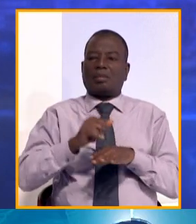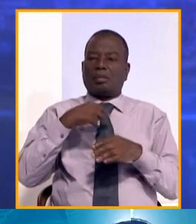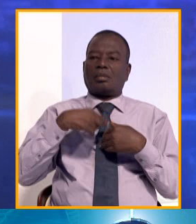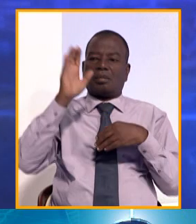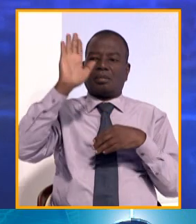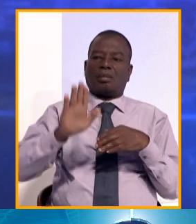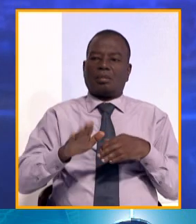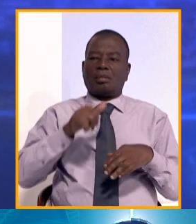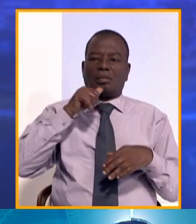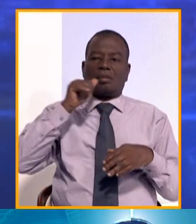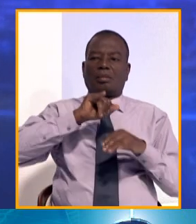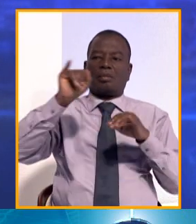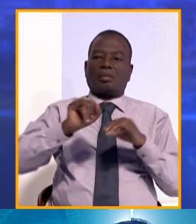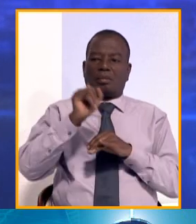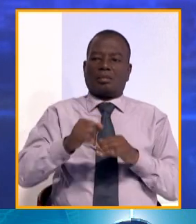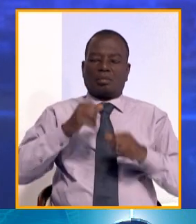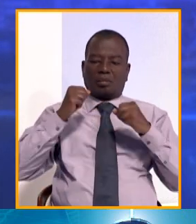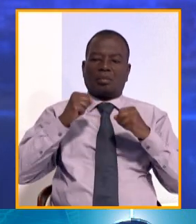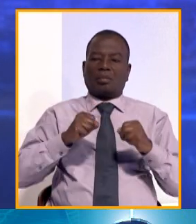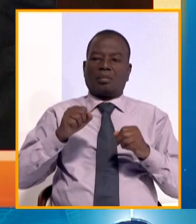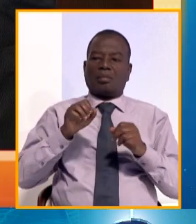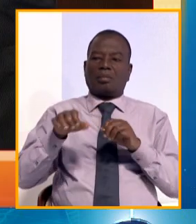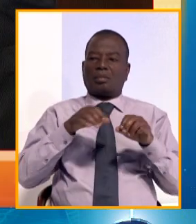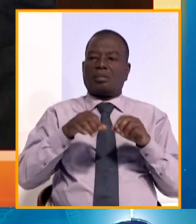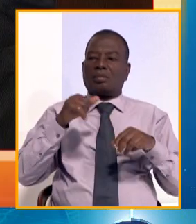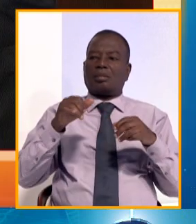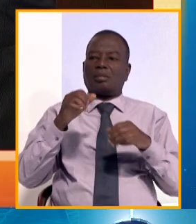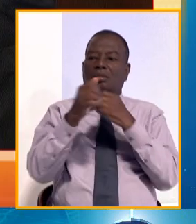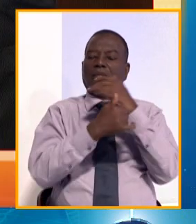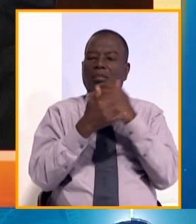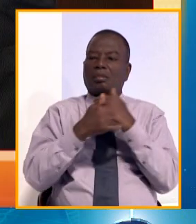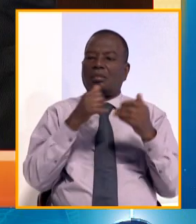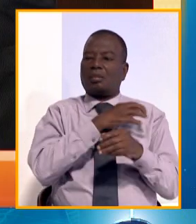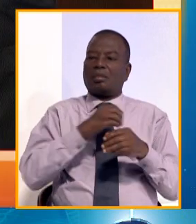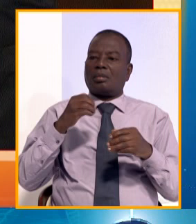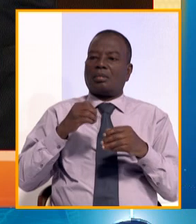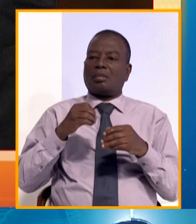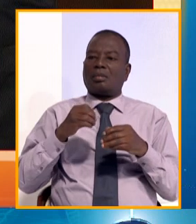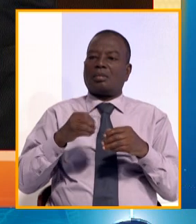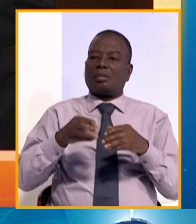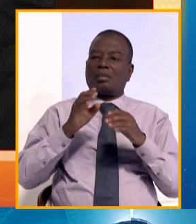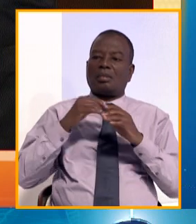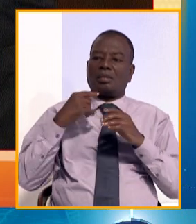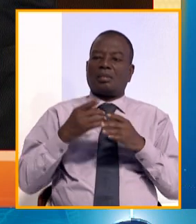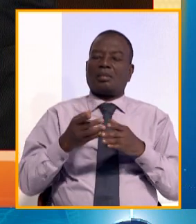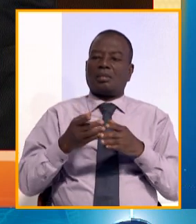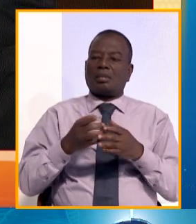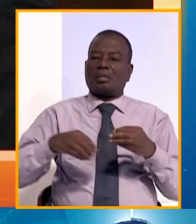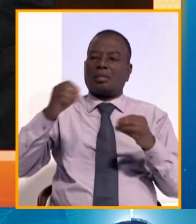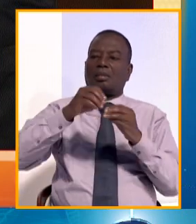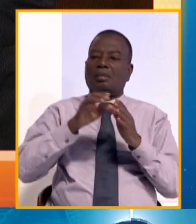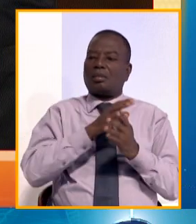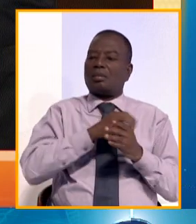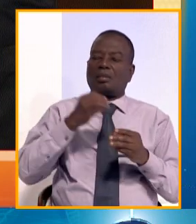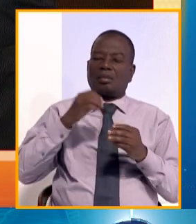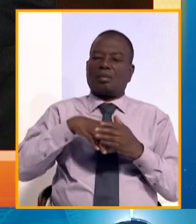jeudi, le dynamisme des relations entre la Côte d'Ivoire et son pays et elle milite ardemment en faveur de leur renforcement.